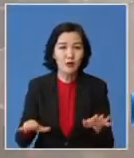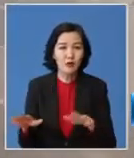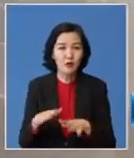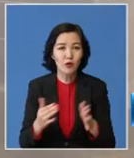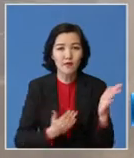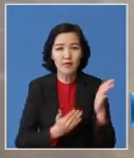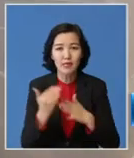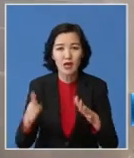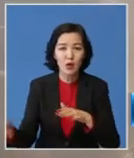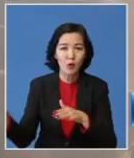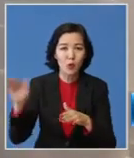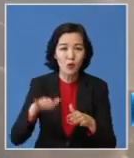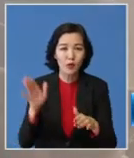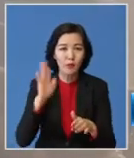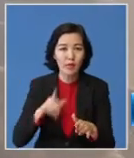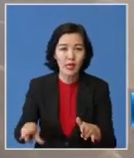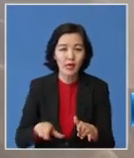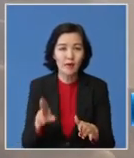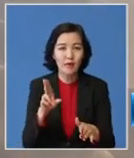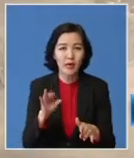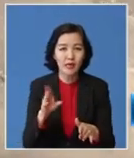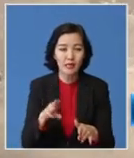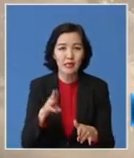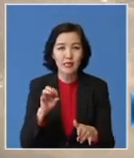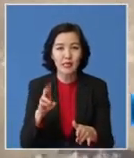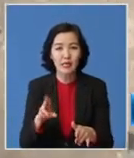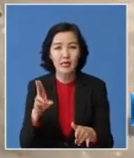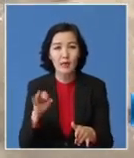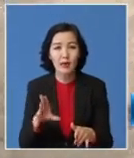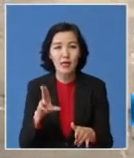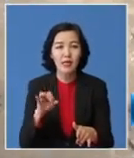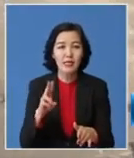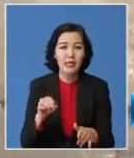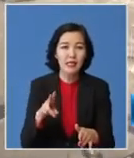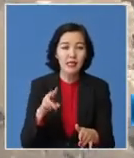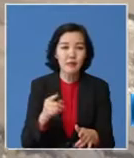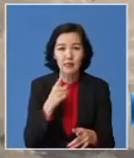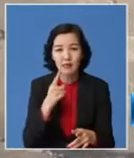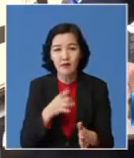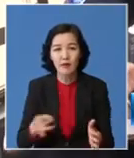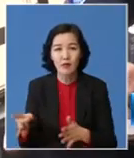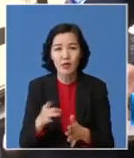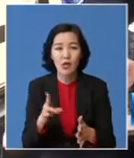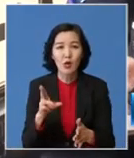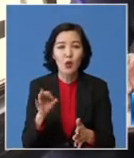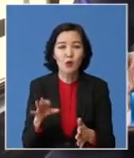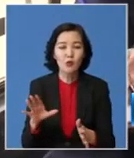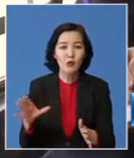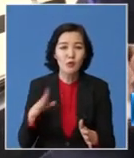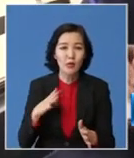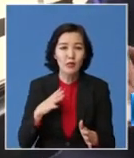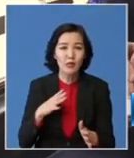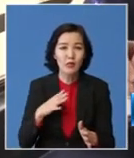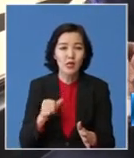по высокогорным рекам Каратал, Текели, Капал, Сарканд и Лепсе. Недавно в районе реки Куксу произошел